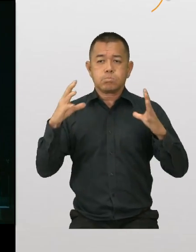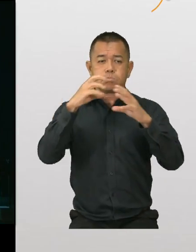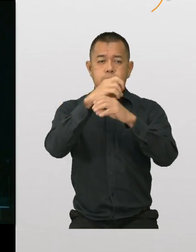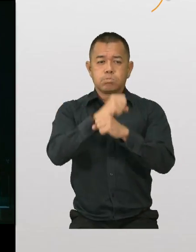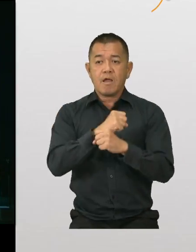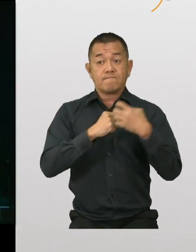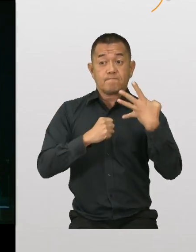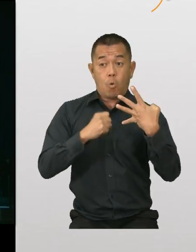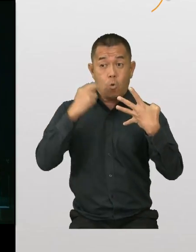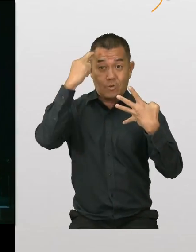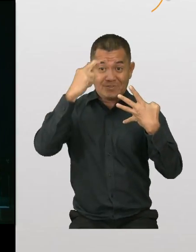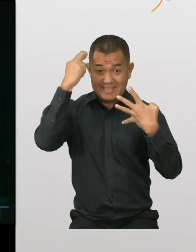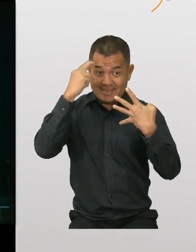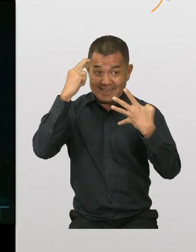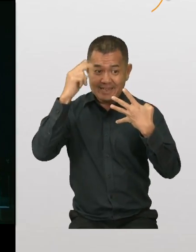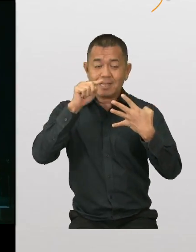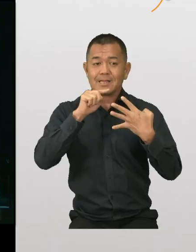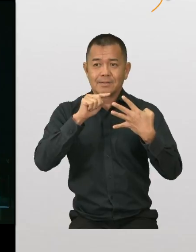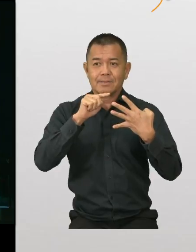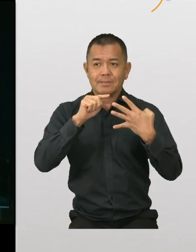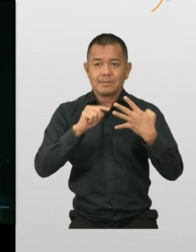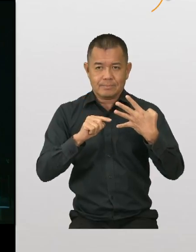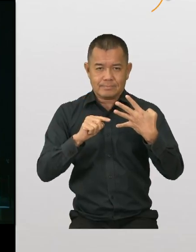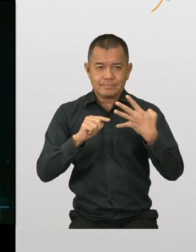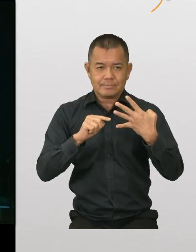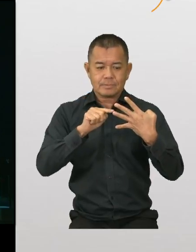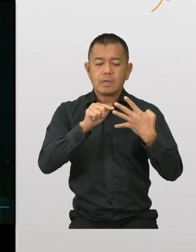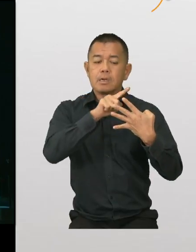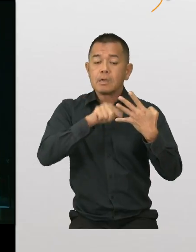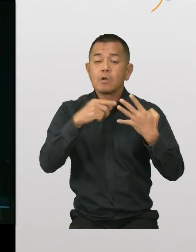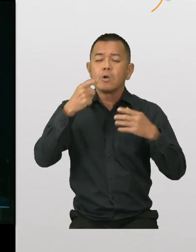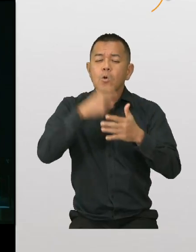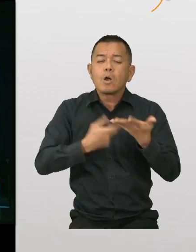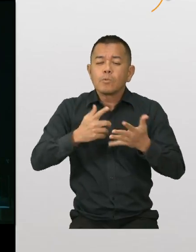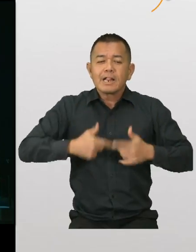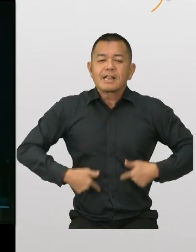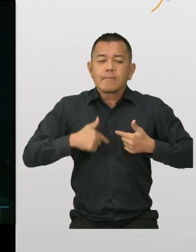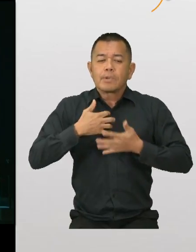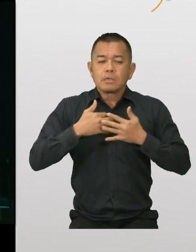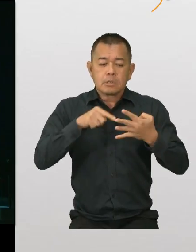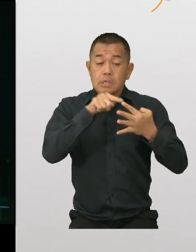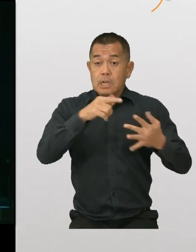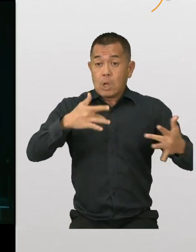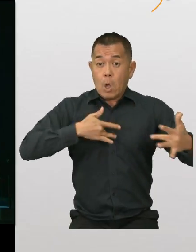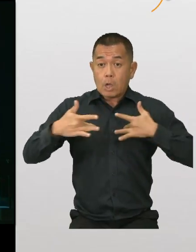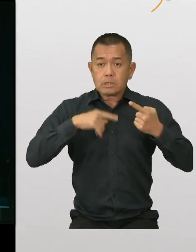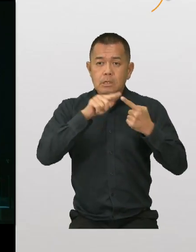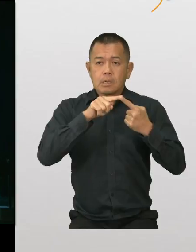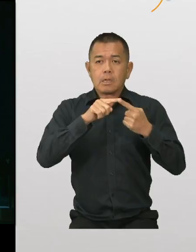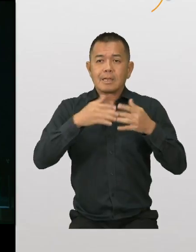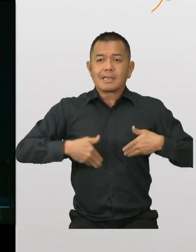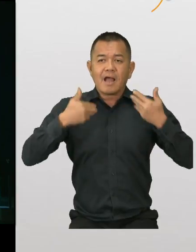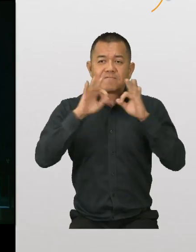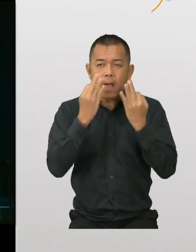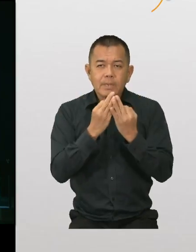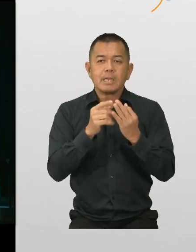cost of living 加薪 is exerting pressure on them. The concerns of young families, the concerns of the sandwich generation, lifestyle